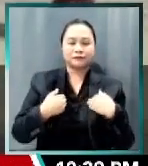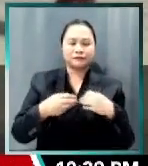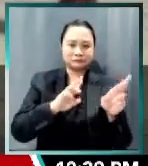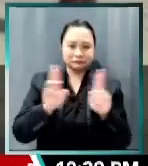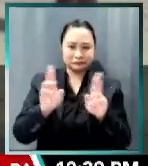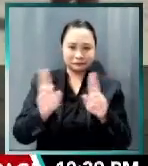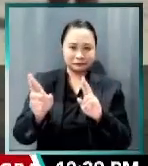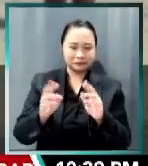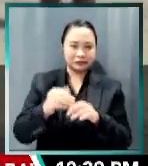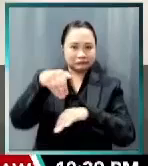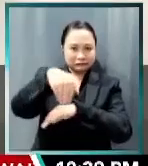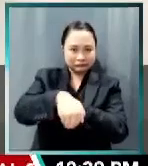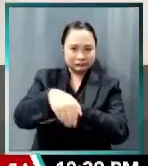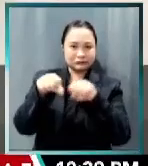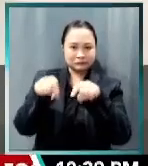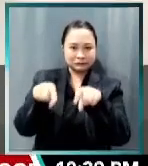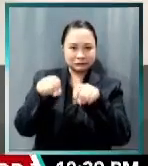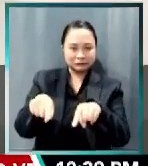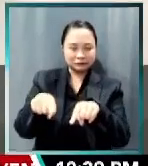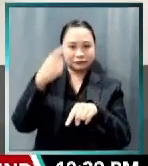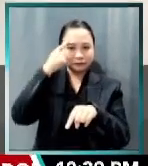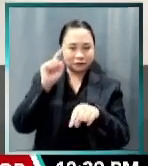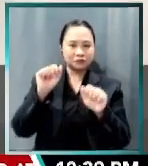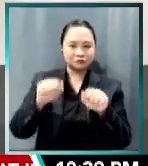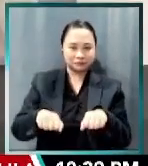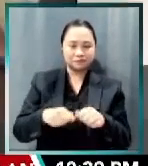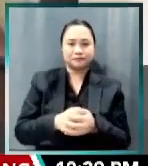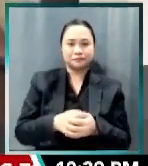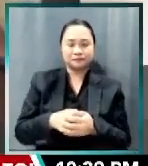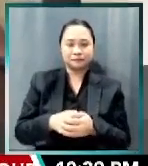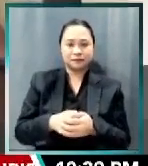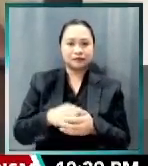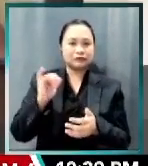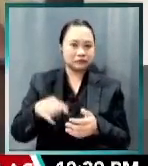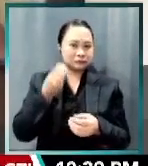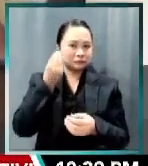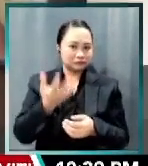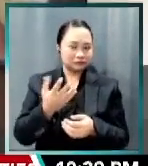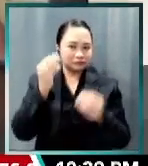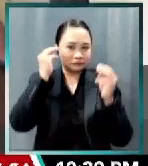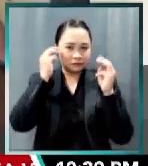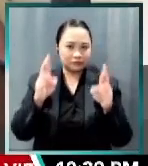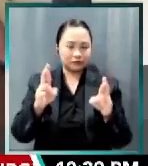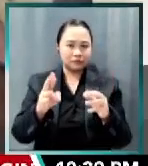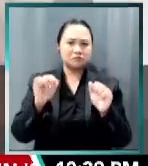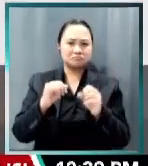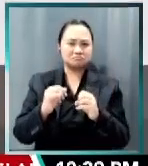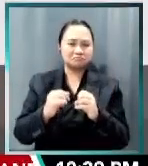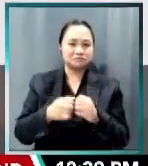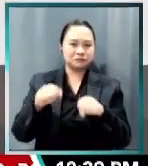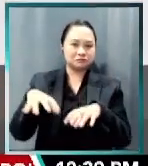night market para sa mga negosyanteng maapektuhan. Ayon sa alkalde, pwede pa rin naman ang island hopping at